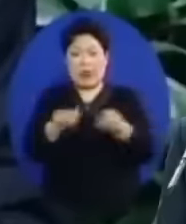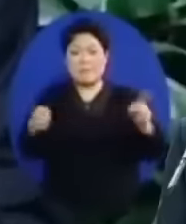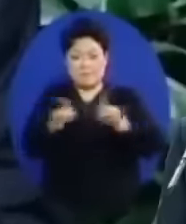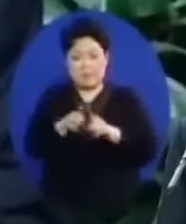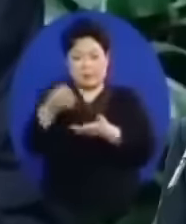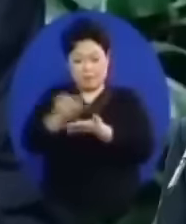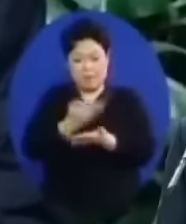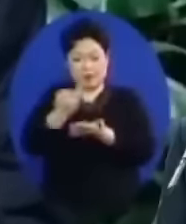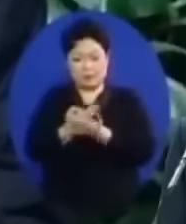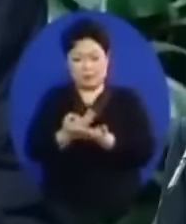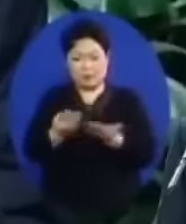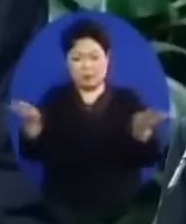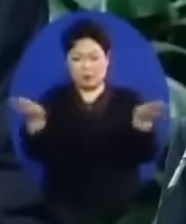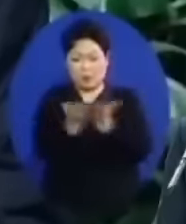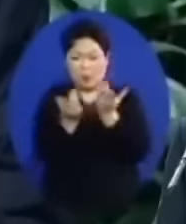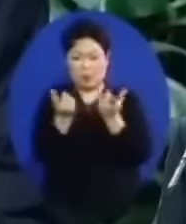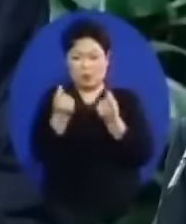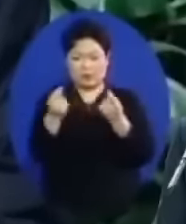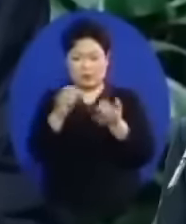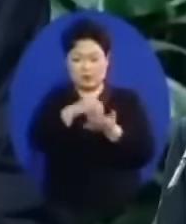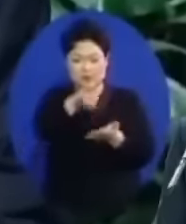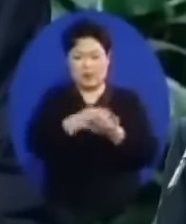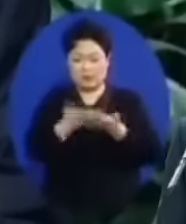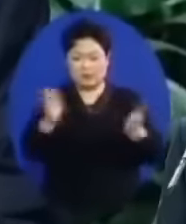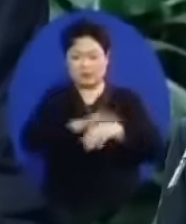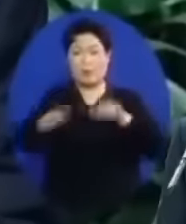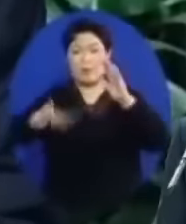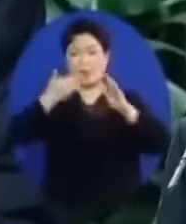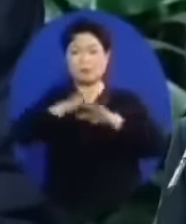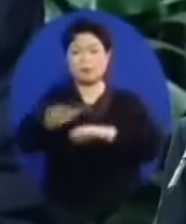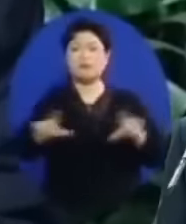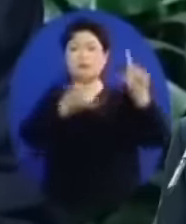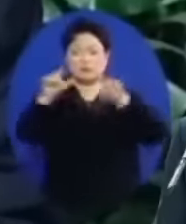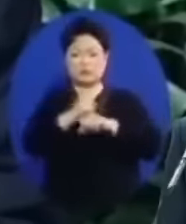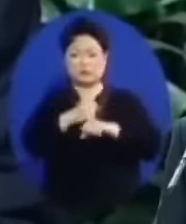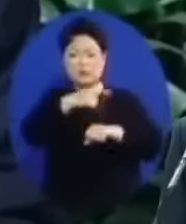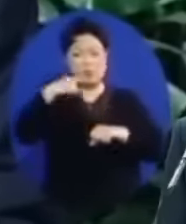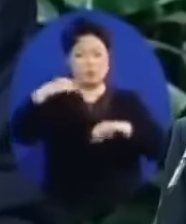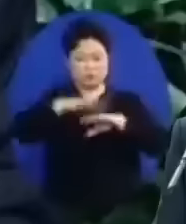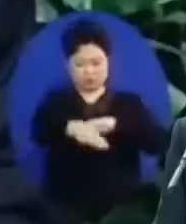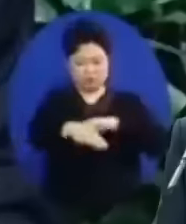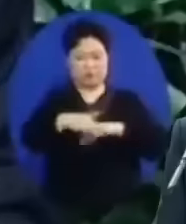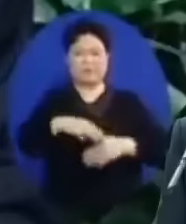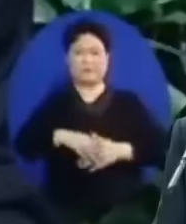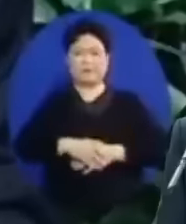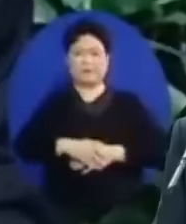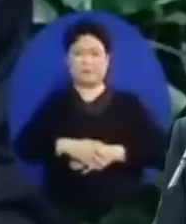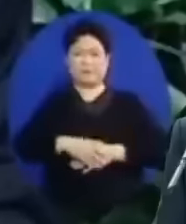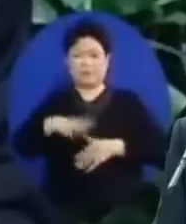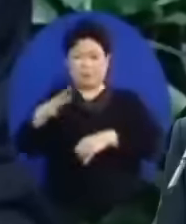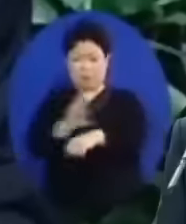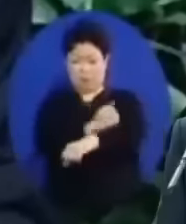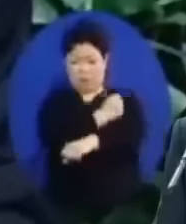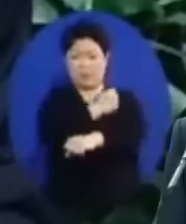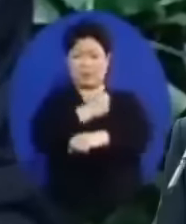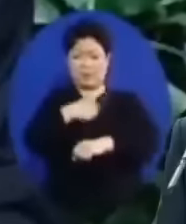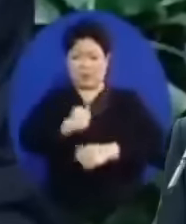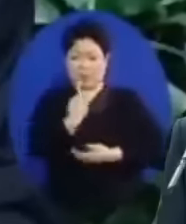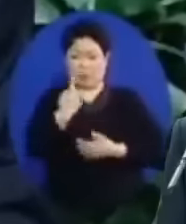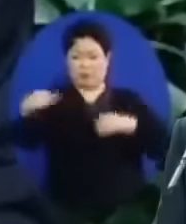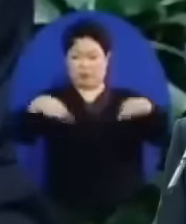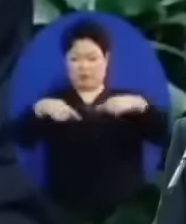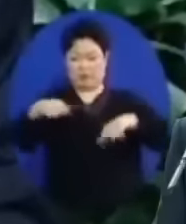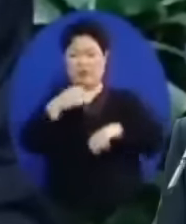벌어서 똑같이 나누어 잘 먹고 잘 살자. 이것이 공산주의인 것입니다. 엄청난 독재를 해야